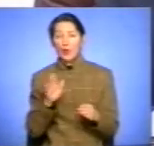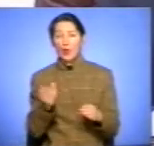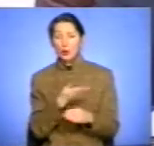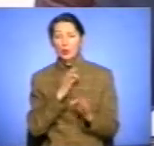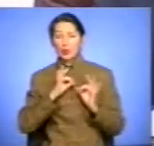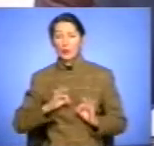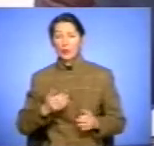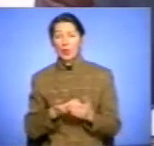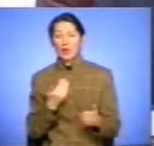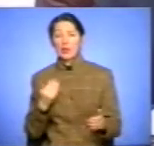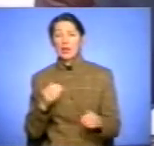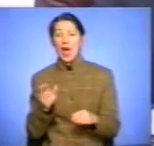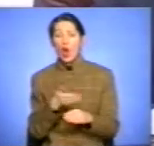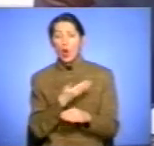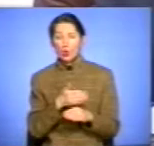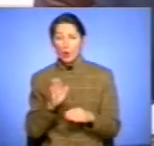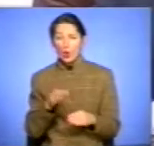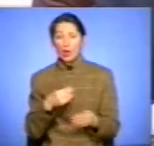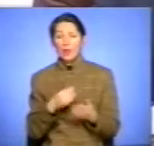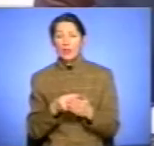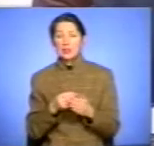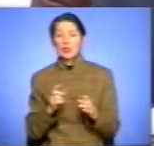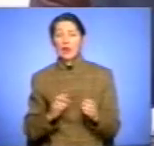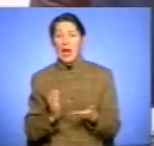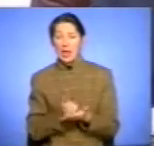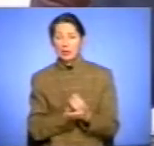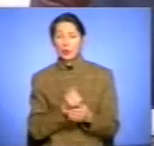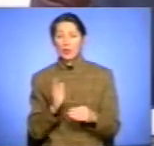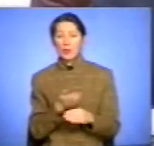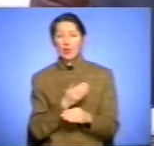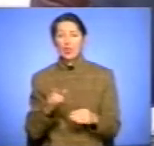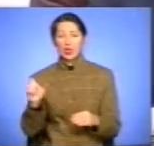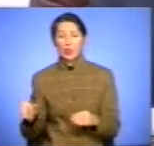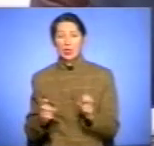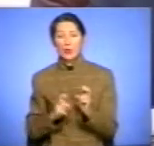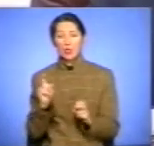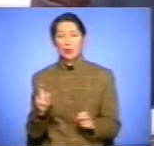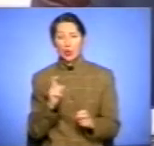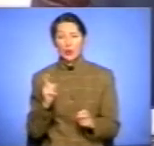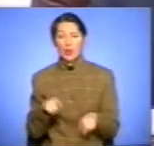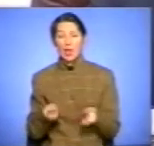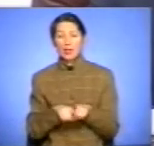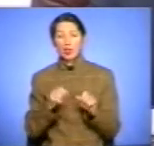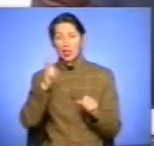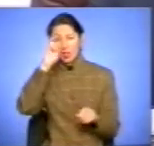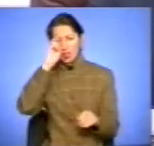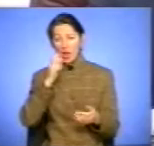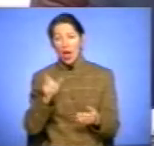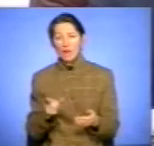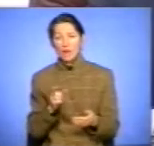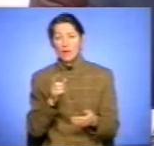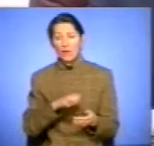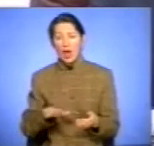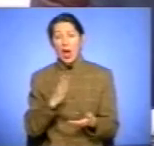розподіл фінансових ресурсів між суб'єктами господарювання одночасно держава матиме фотоспроможних